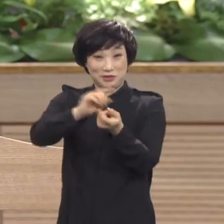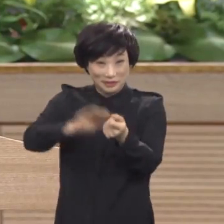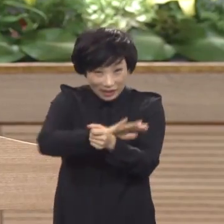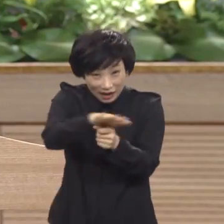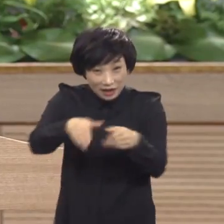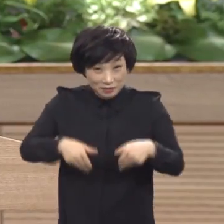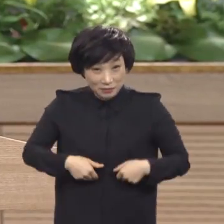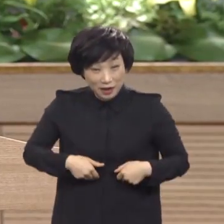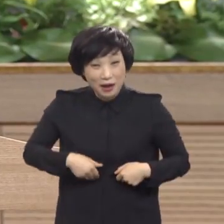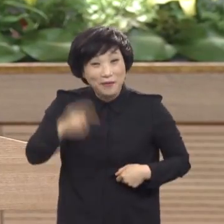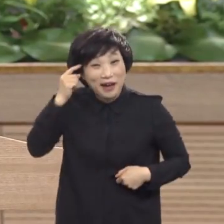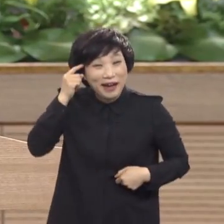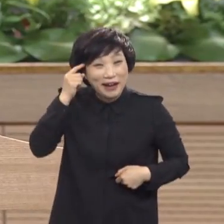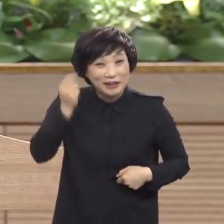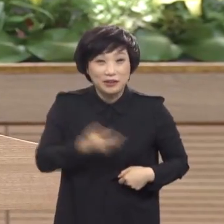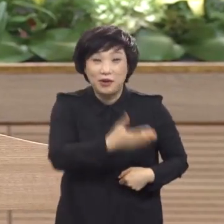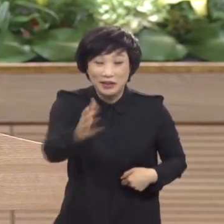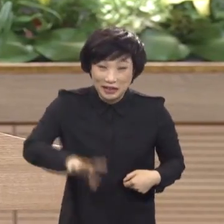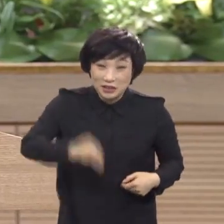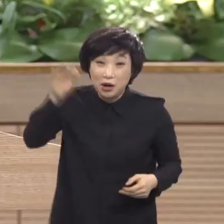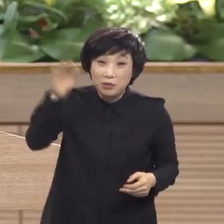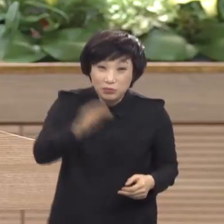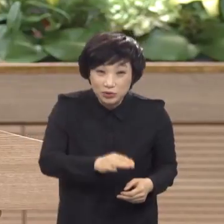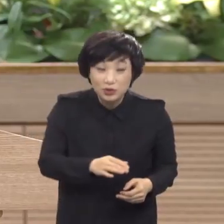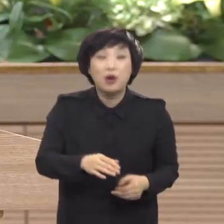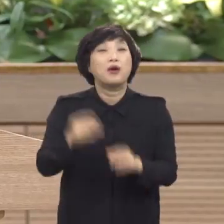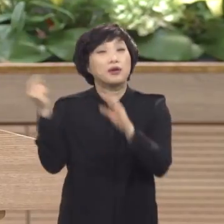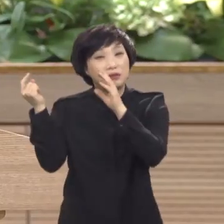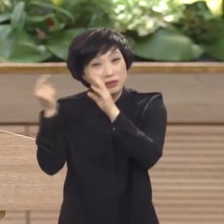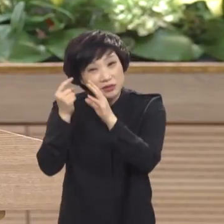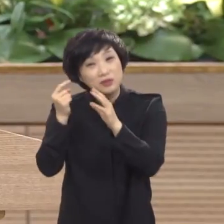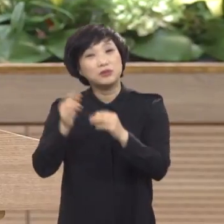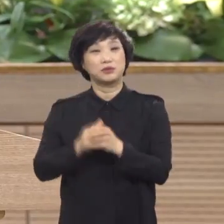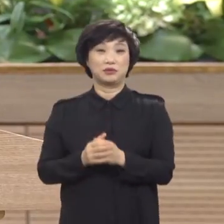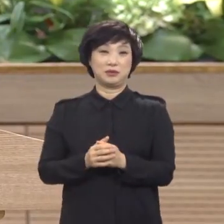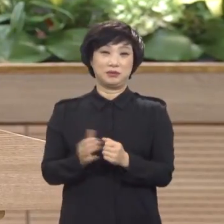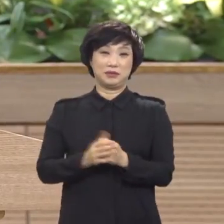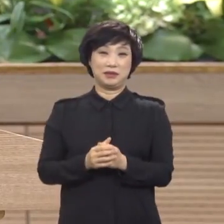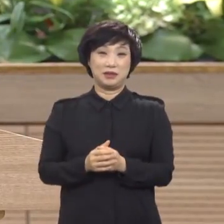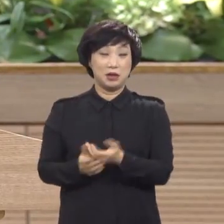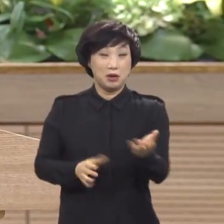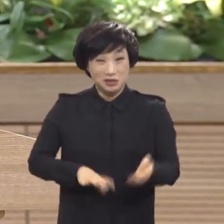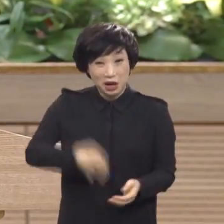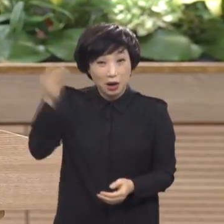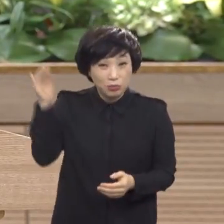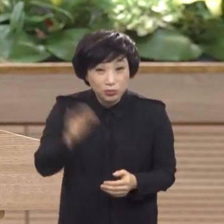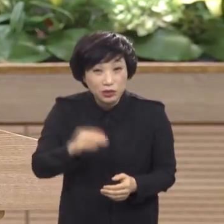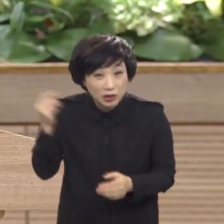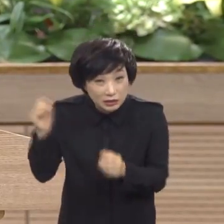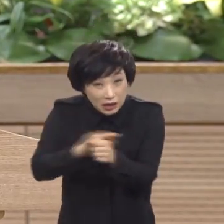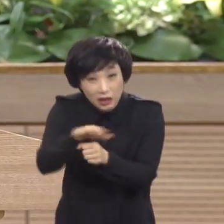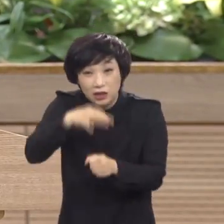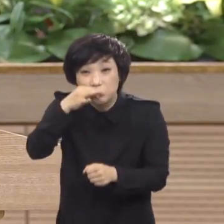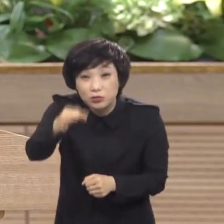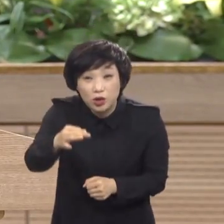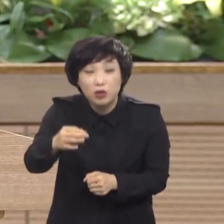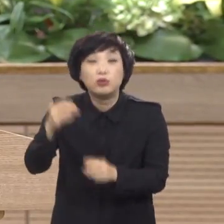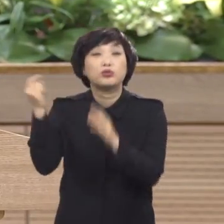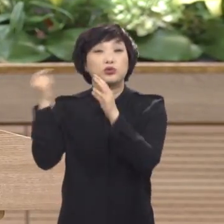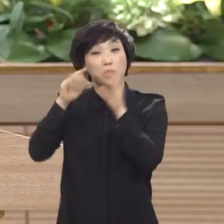사랑할지니 이는 너희가 처음부터 들은 소식이다. 처음부터 사랑의 소리를 들었다는